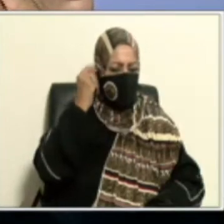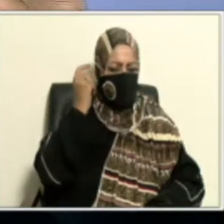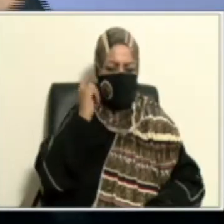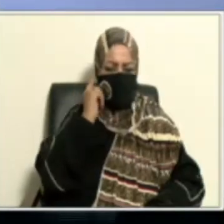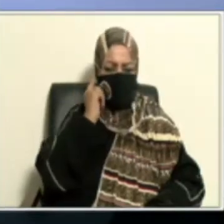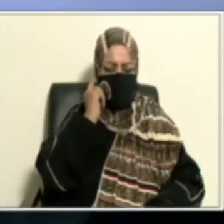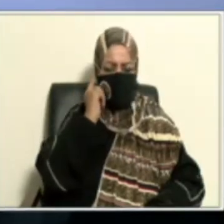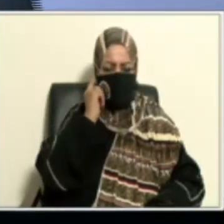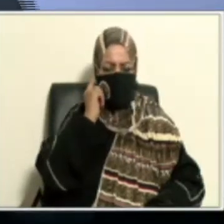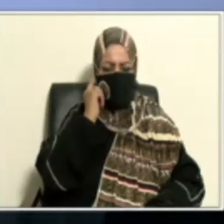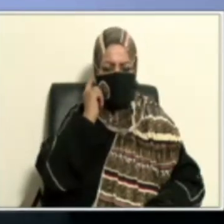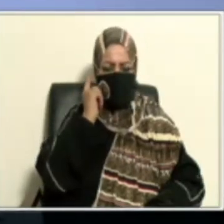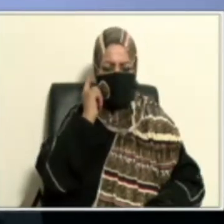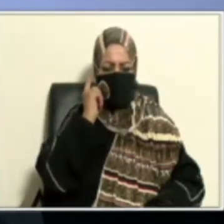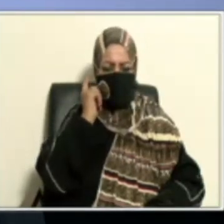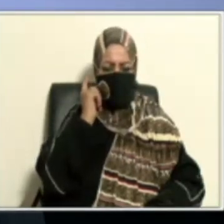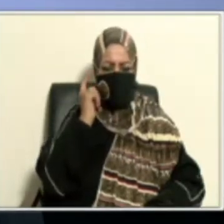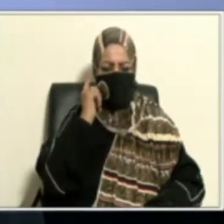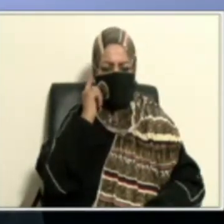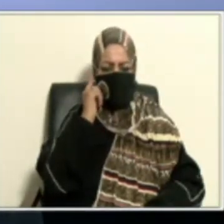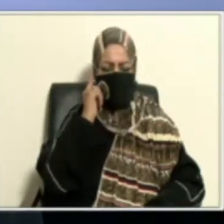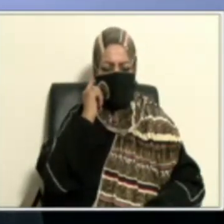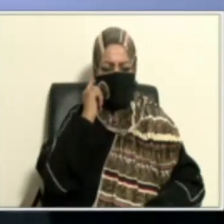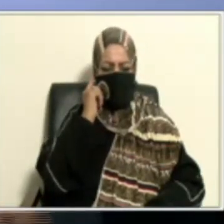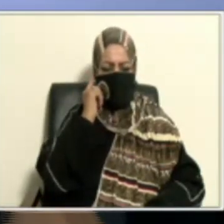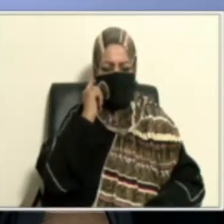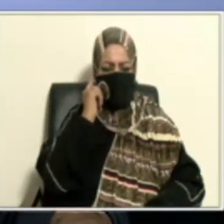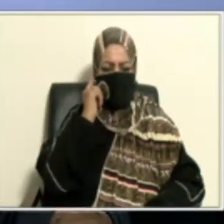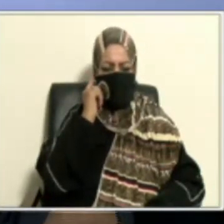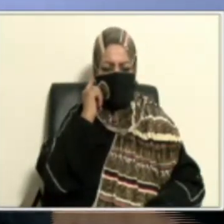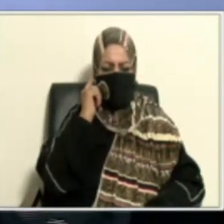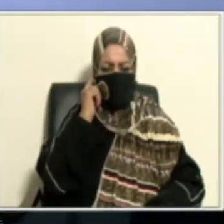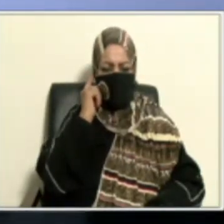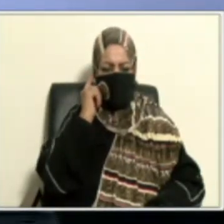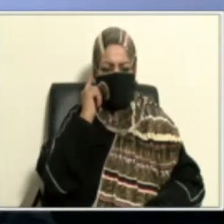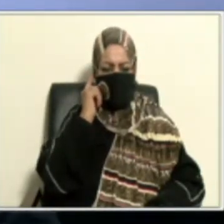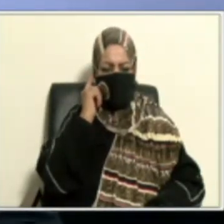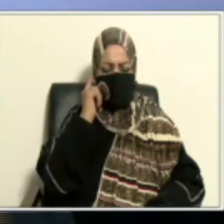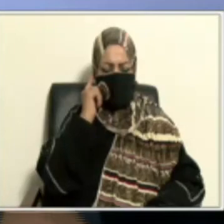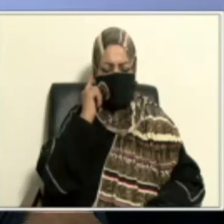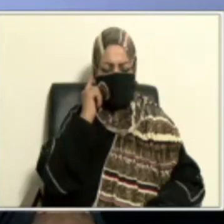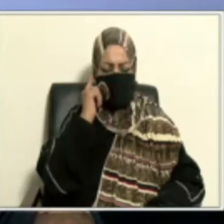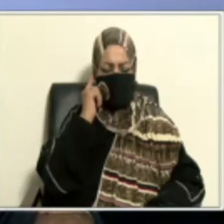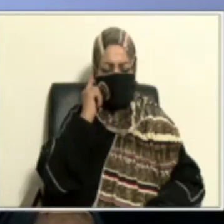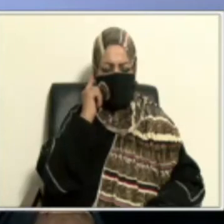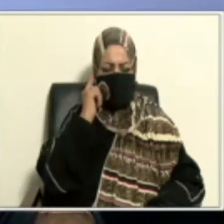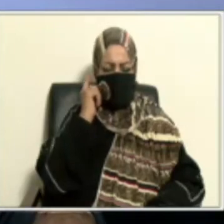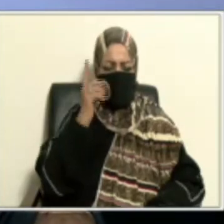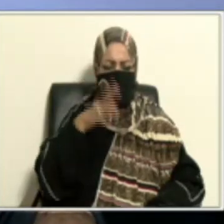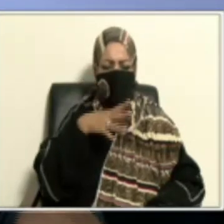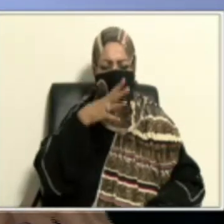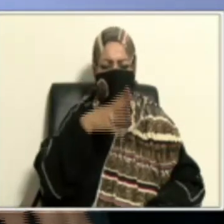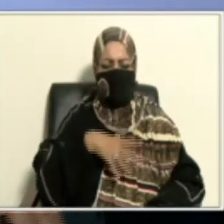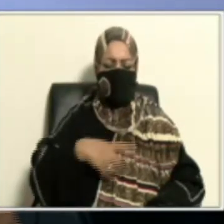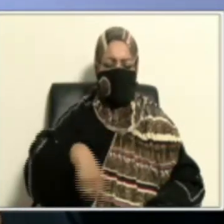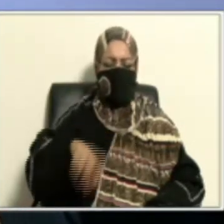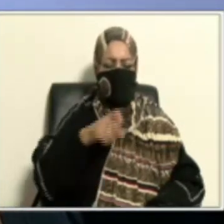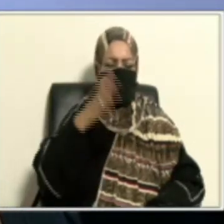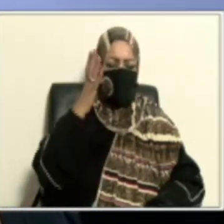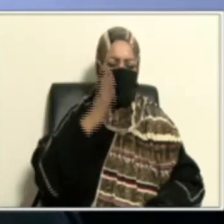عليه وسلم أنه يتوضأ لكل صلاة، إلا في هذه صلى 4 صلوات لكي يبين للناس